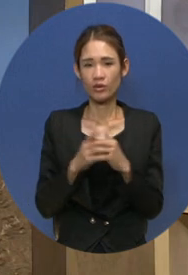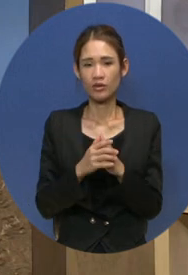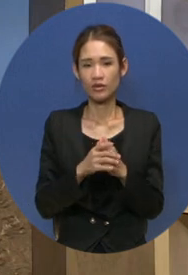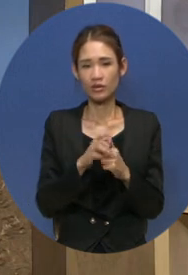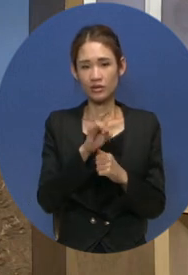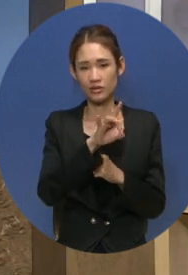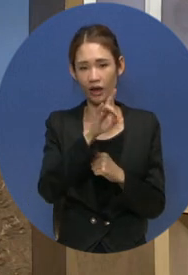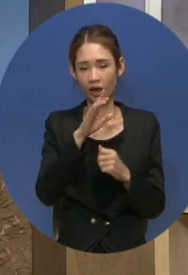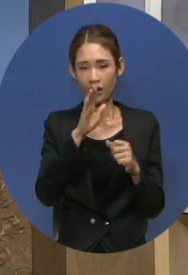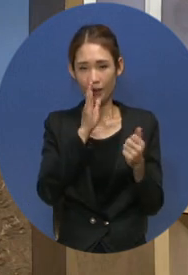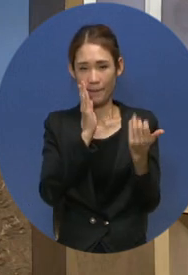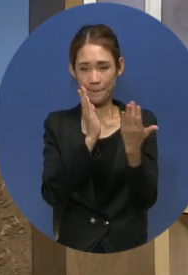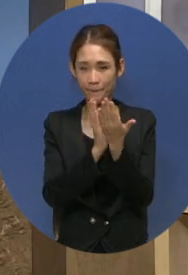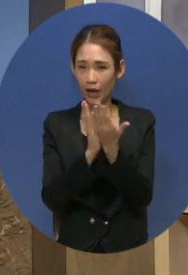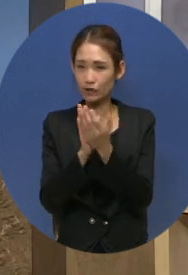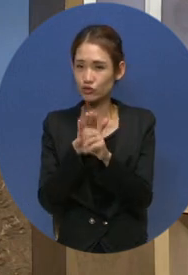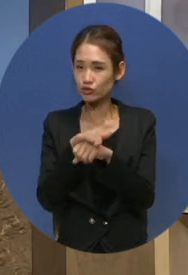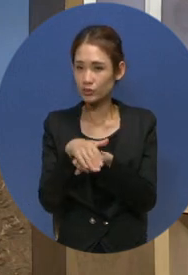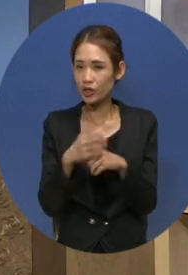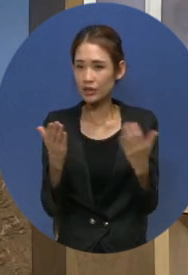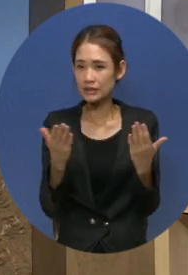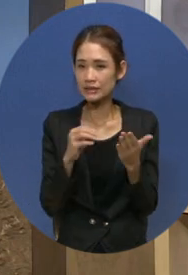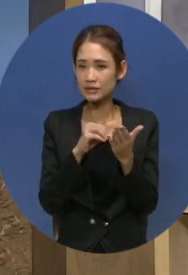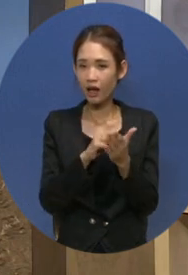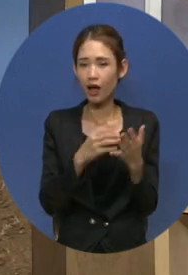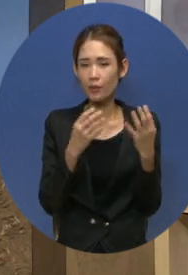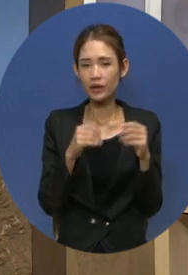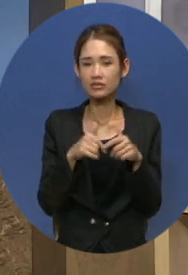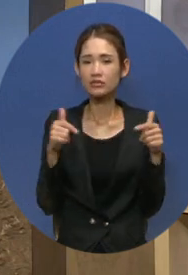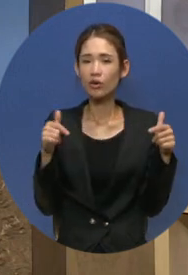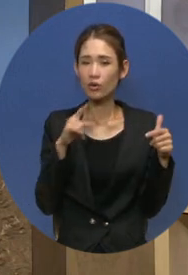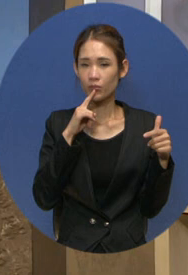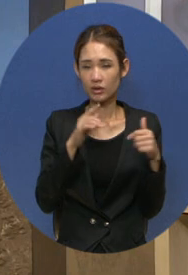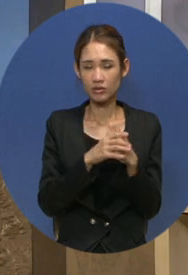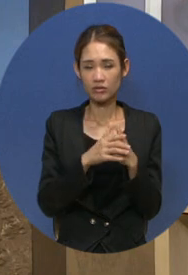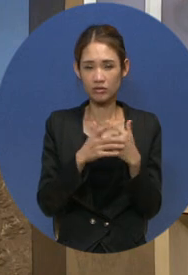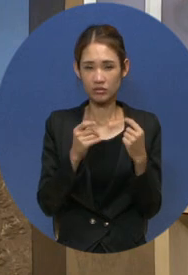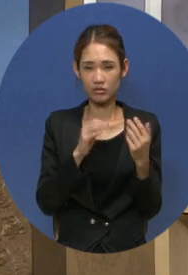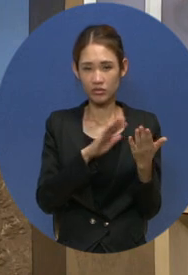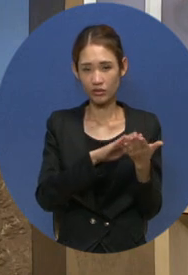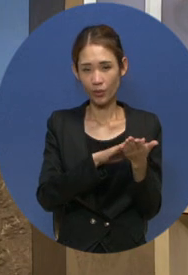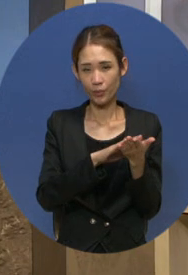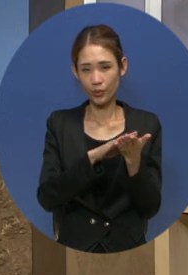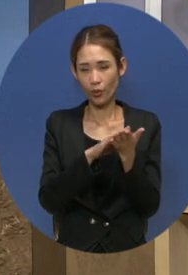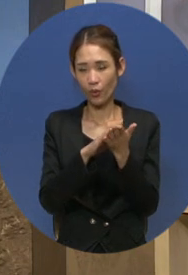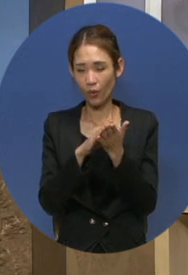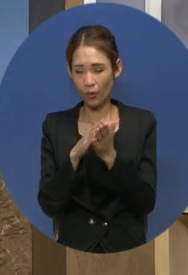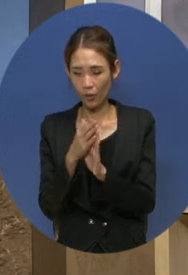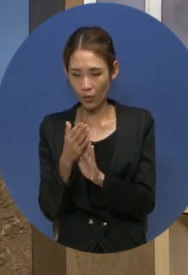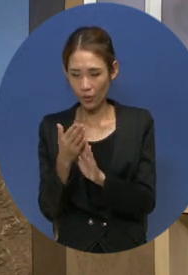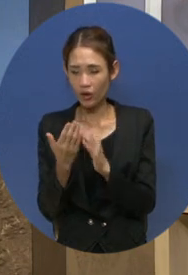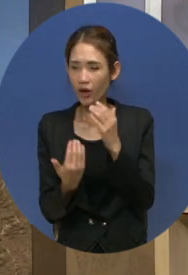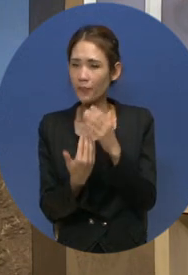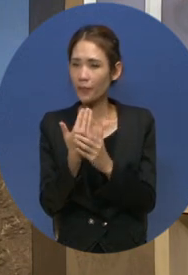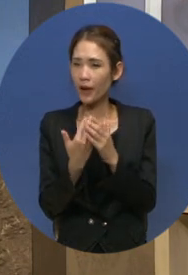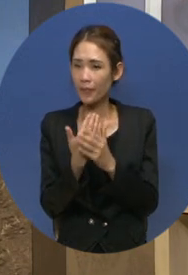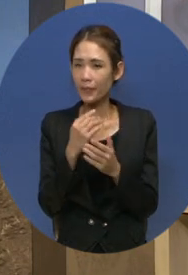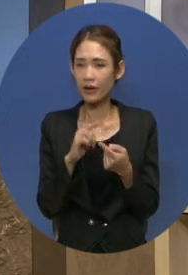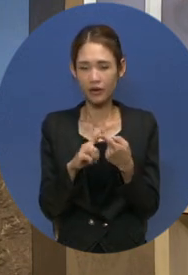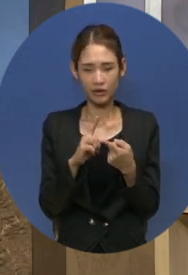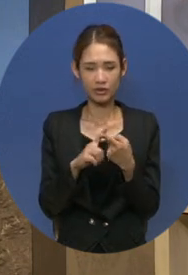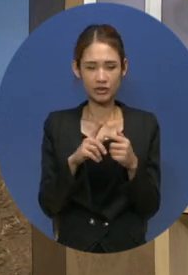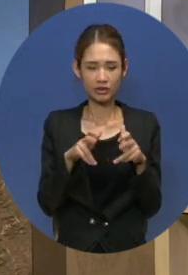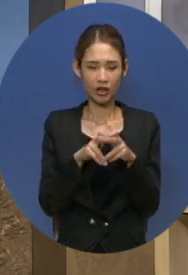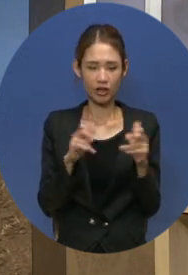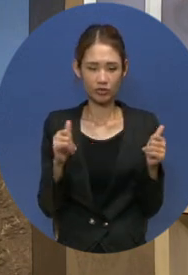좀 맞춤형 네. 그런 일자리도 많아졌잖아요. 그런 이런 변화가 어떻게 보면은 또